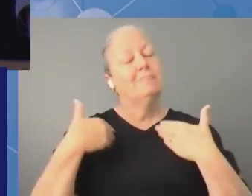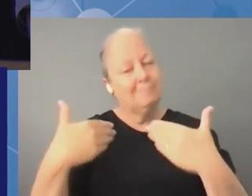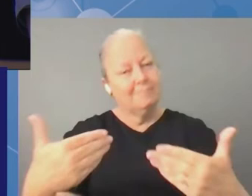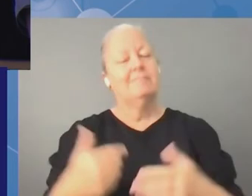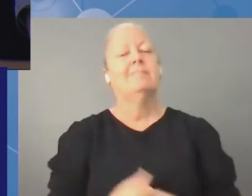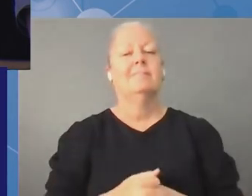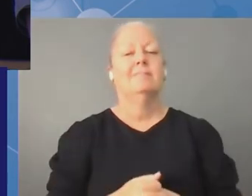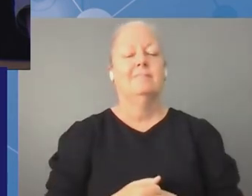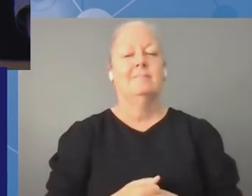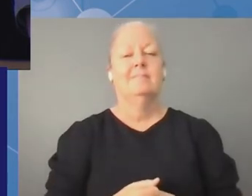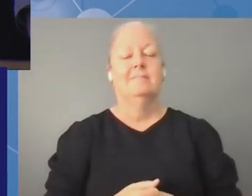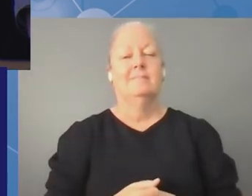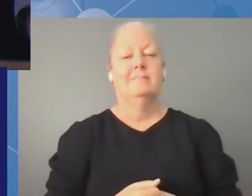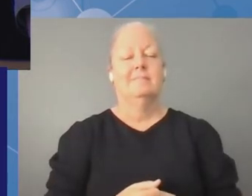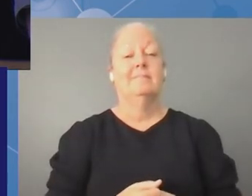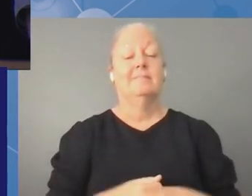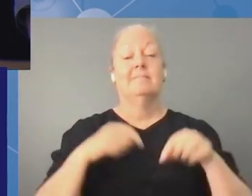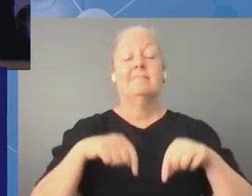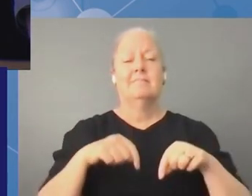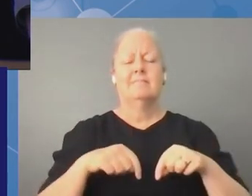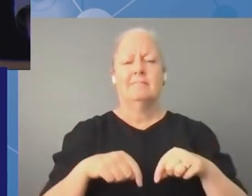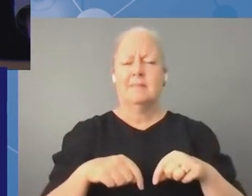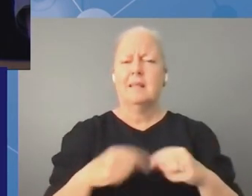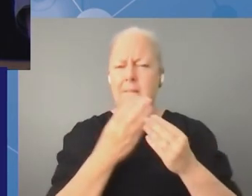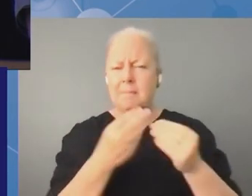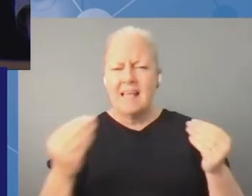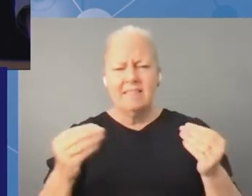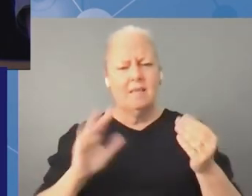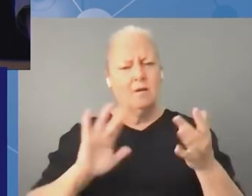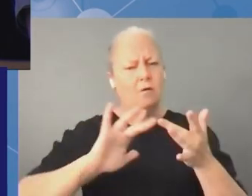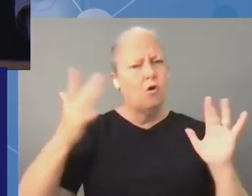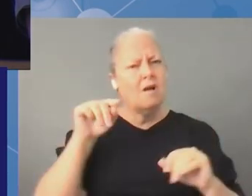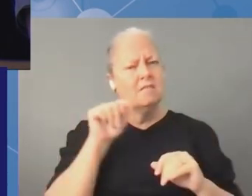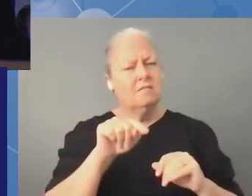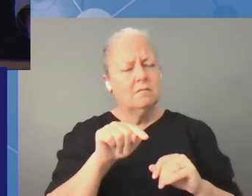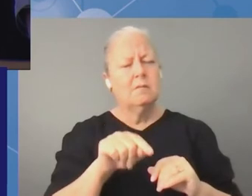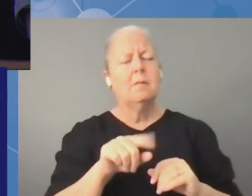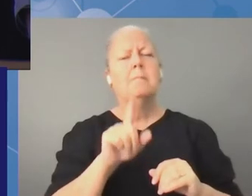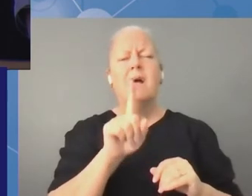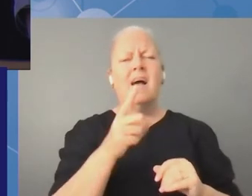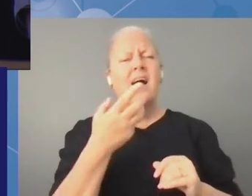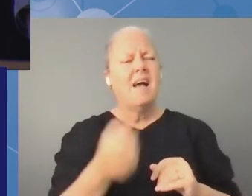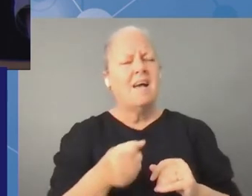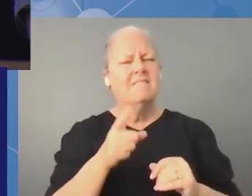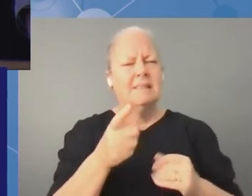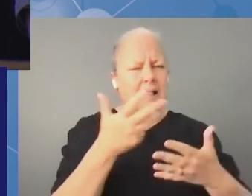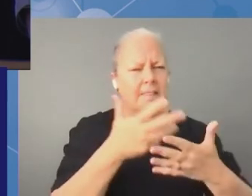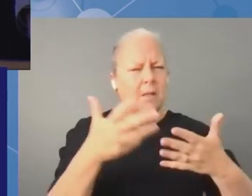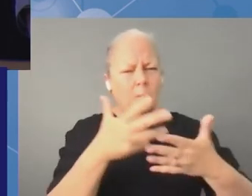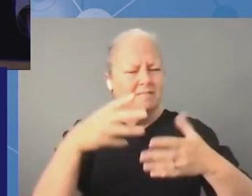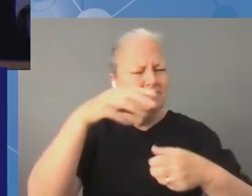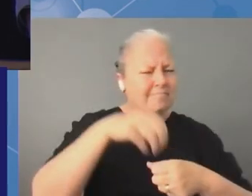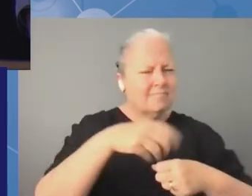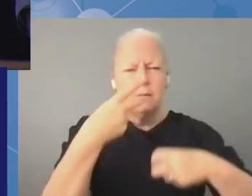المشاركين عن بعد كانت هناك أحيانا مشاكل لغوية. كيف نفعل بأن